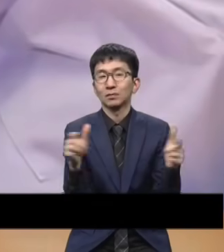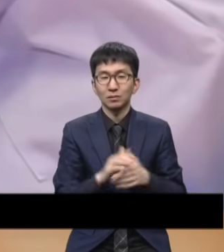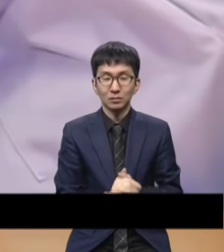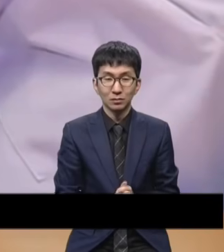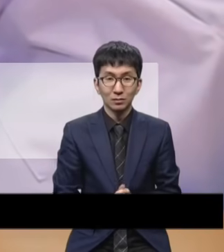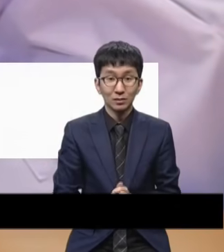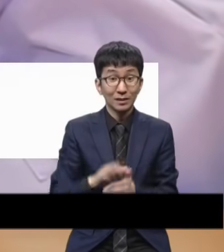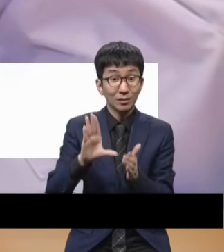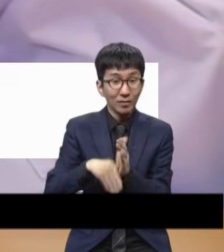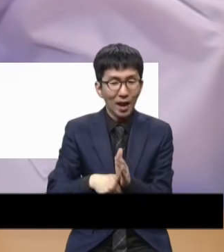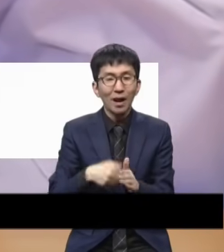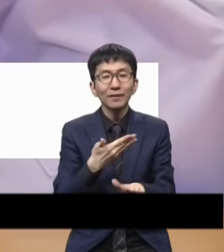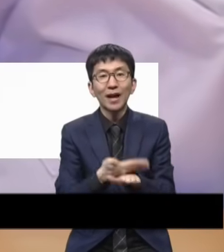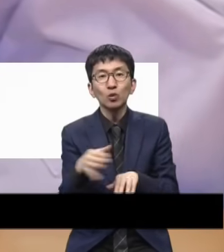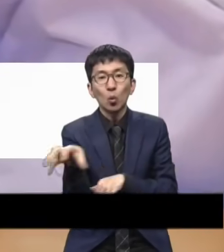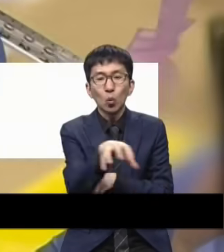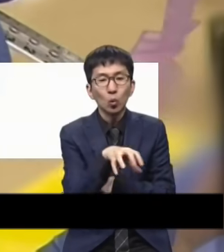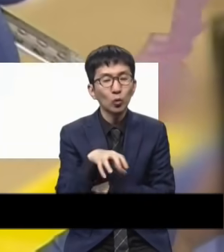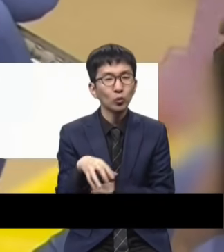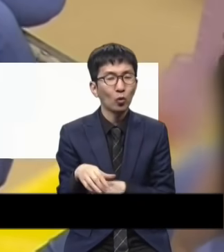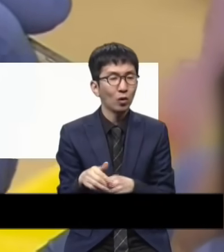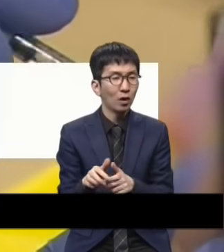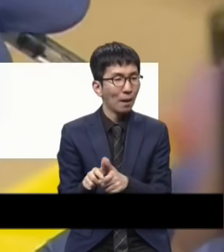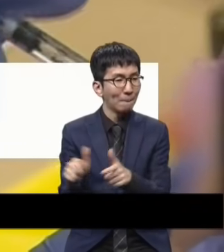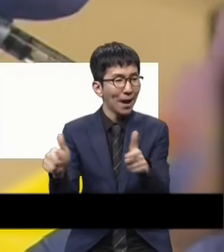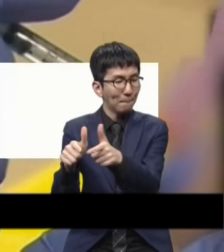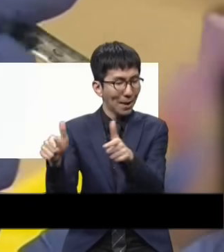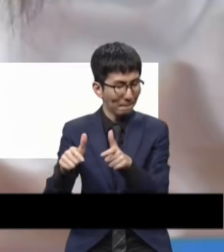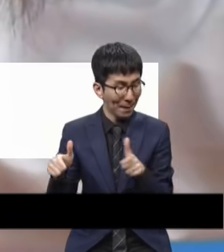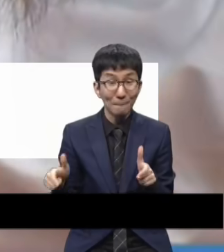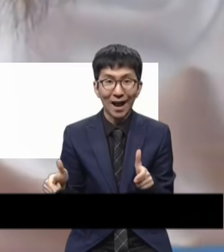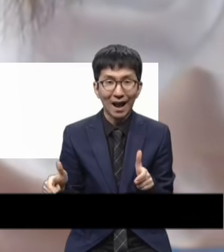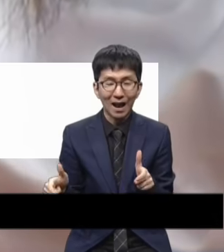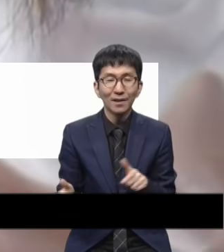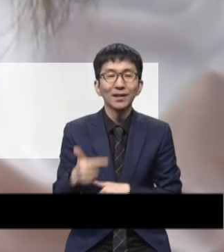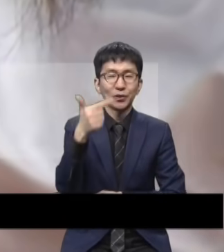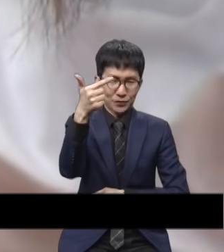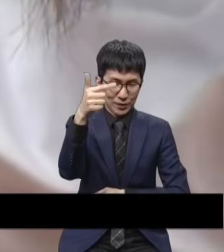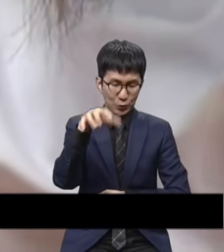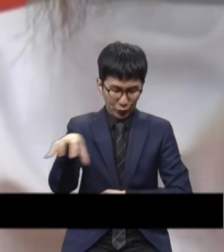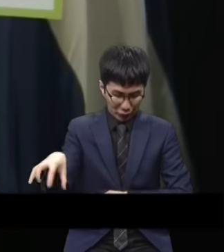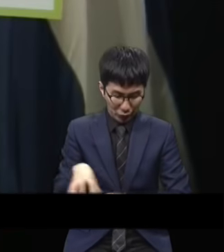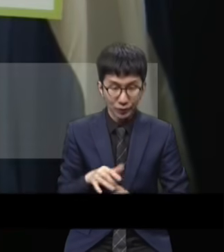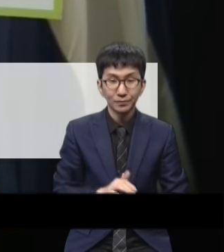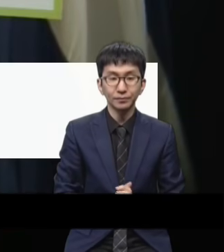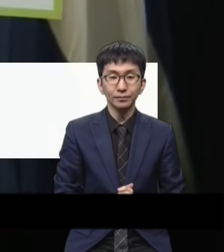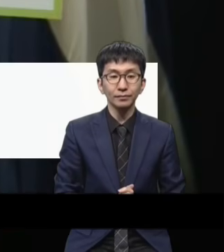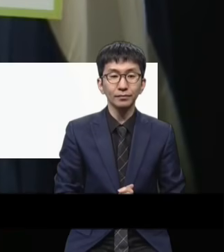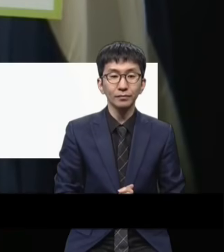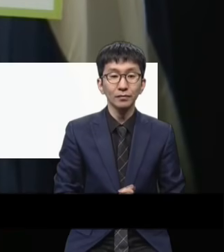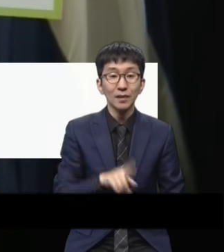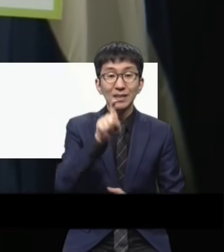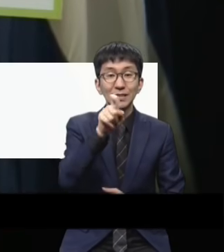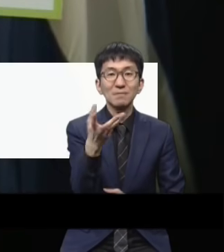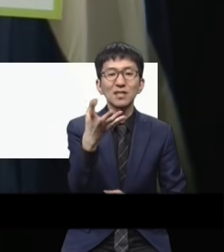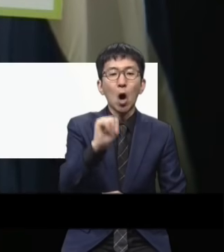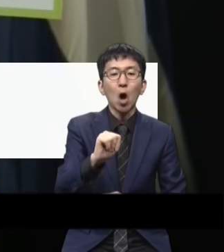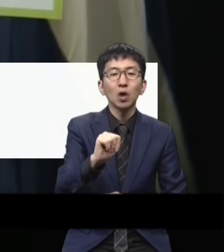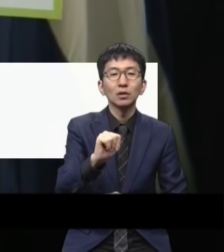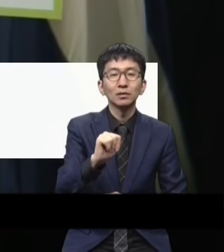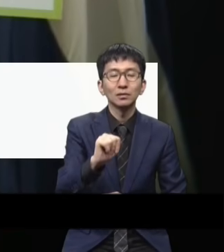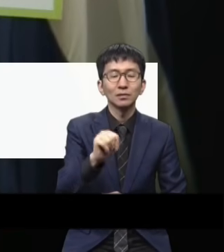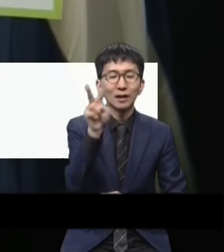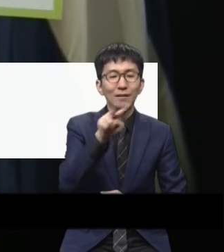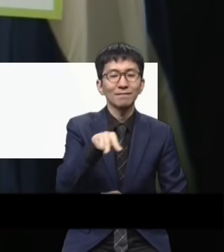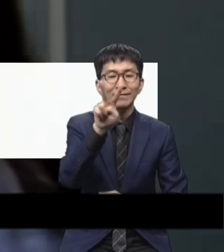그러자 백신을 맞으면 당첨금을 주겠다고 내건 주가 6개로 늘었습니다. This is $1 million cash on the barrel that